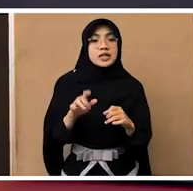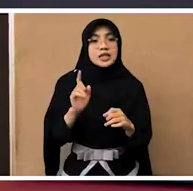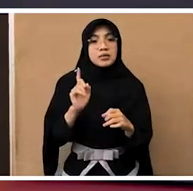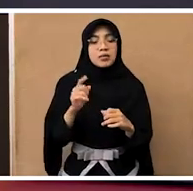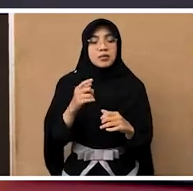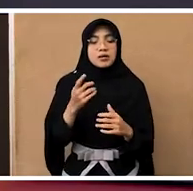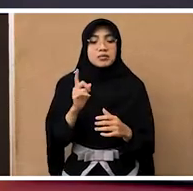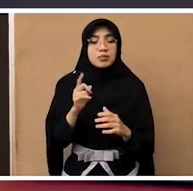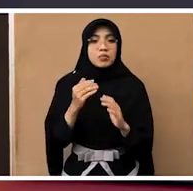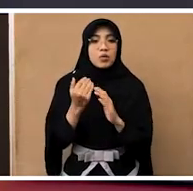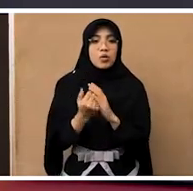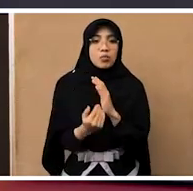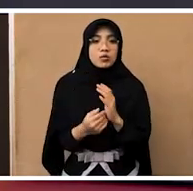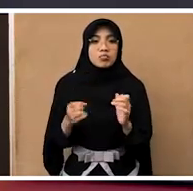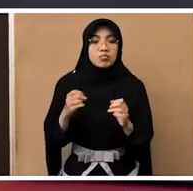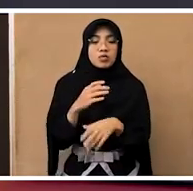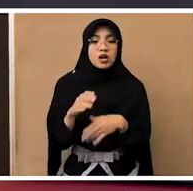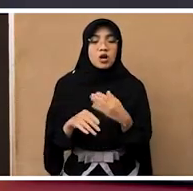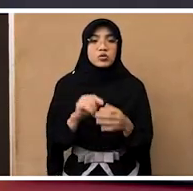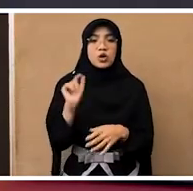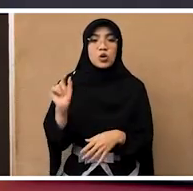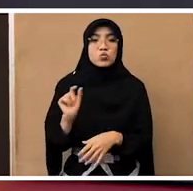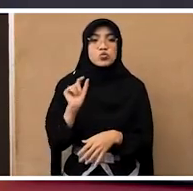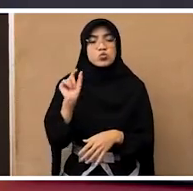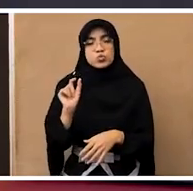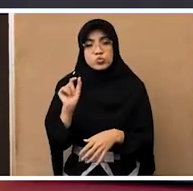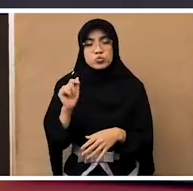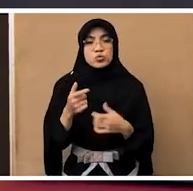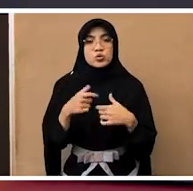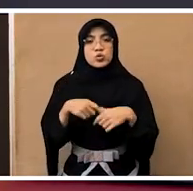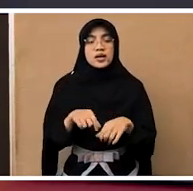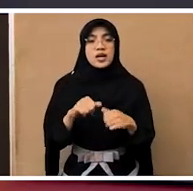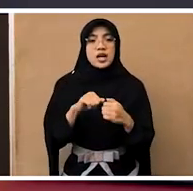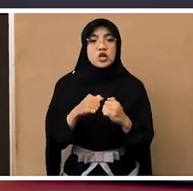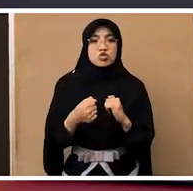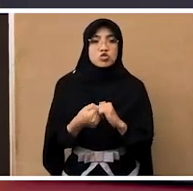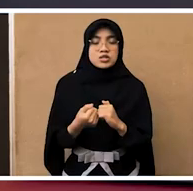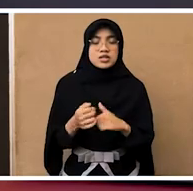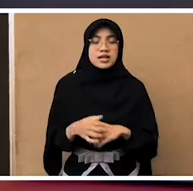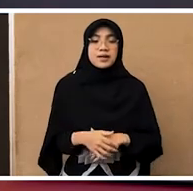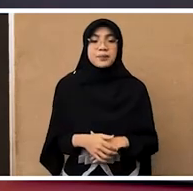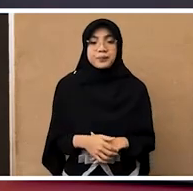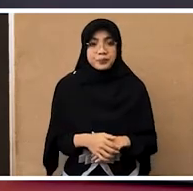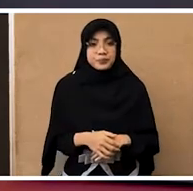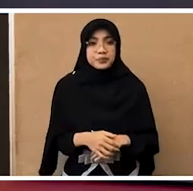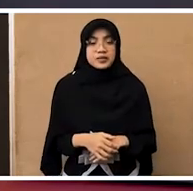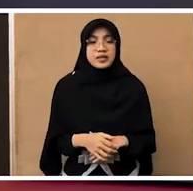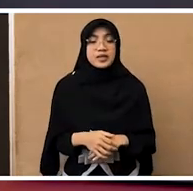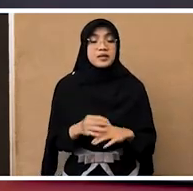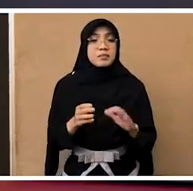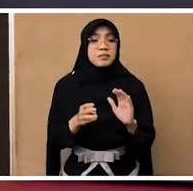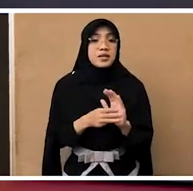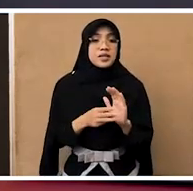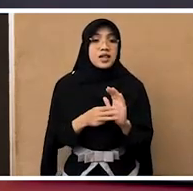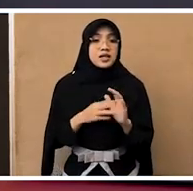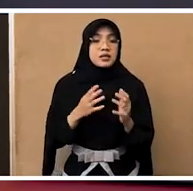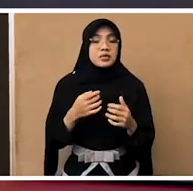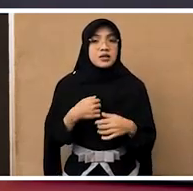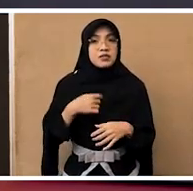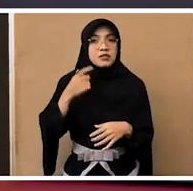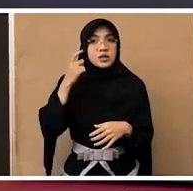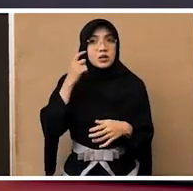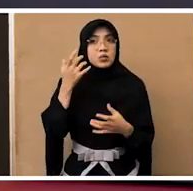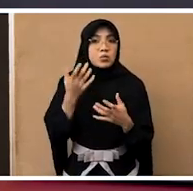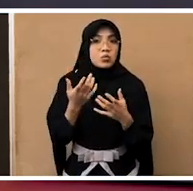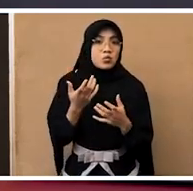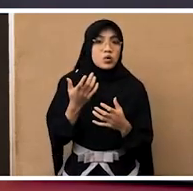sekali lagi norma itu kan berlaku umum tidak untuk apa kasus itu kan yang menjadi persoalan Saya kira memang ini tidak